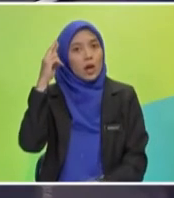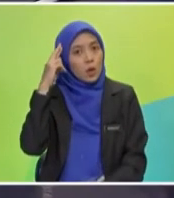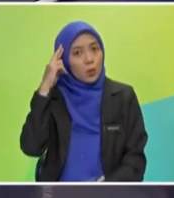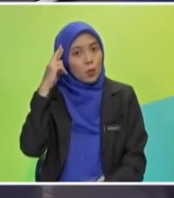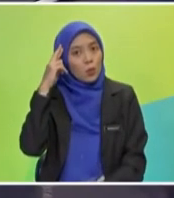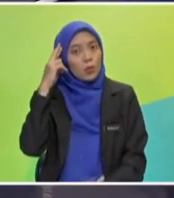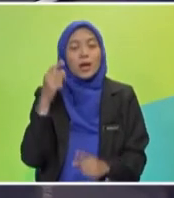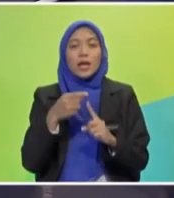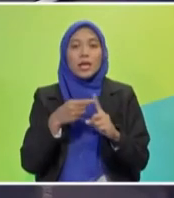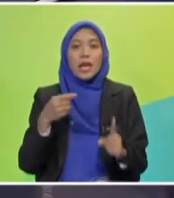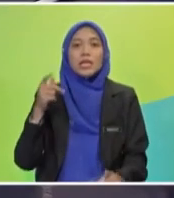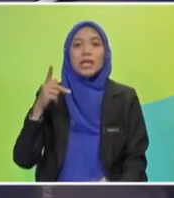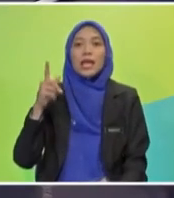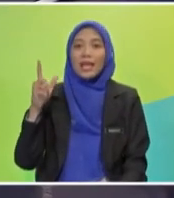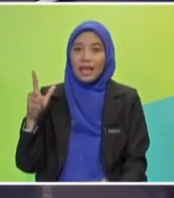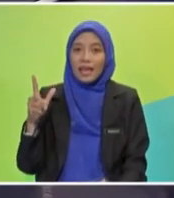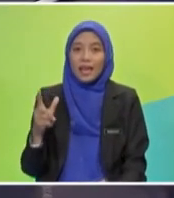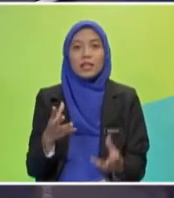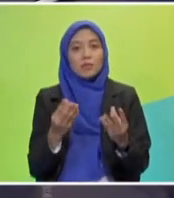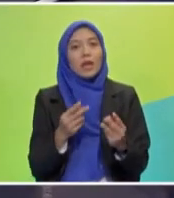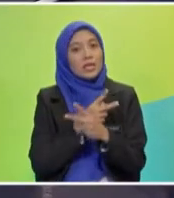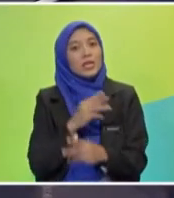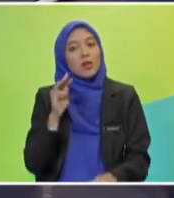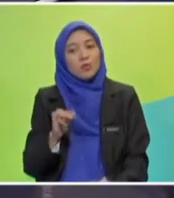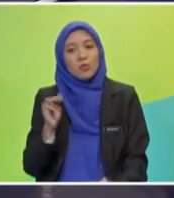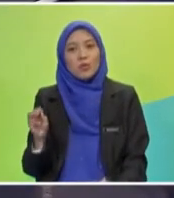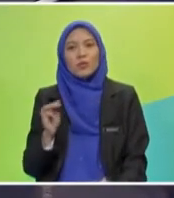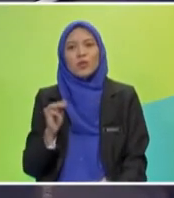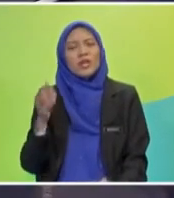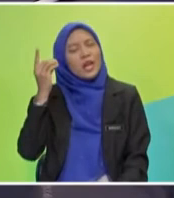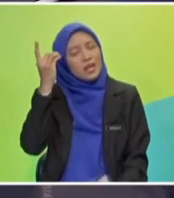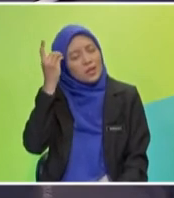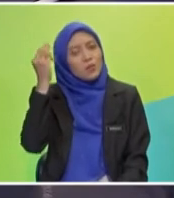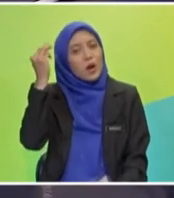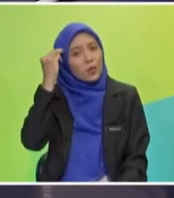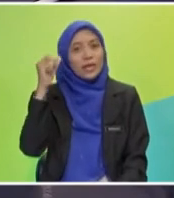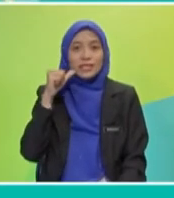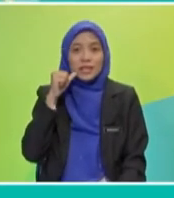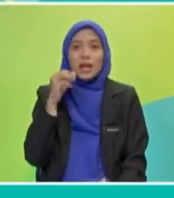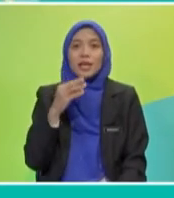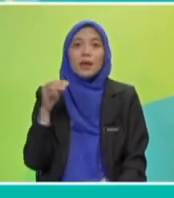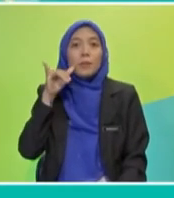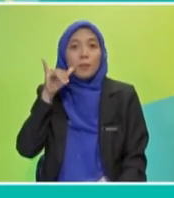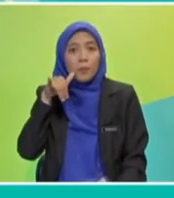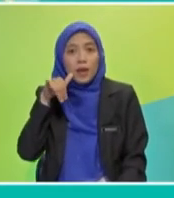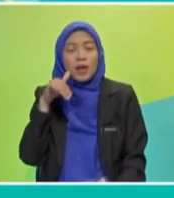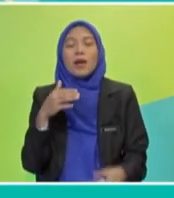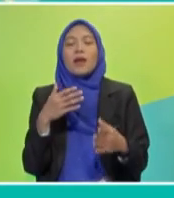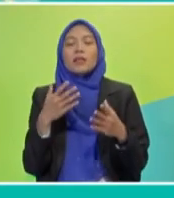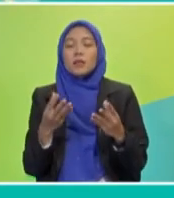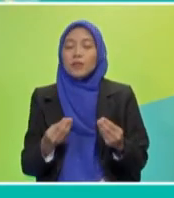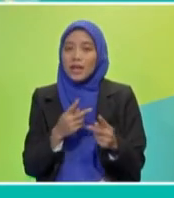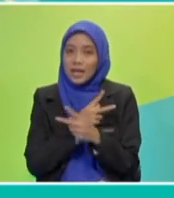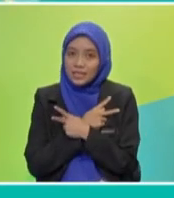Seri Suria Kuala Lumpur. Terima kasih murid-murid kita pada hari ini, Danish, Muawis, Aisyah dan Mia. Terima kasih di atas masa